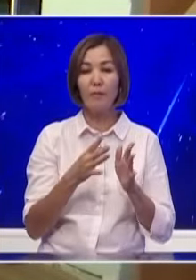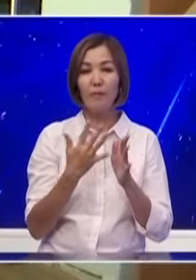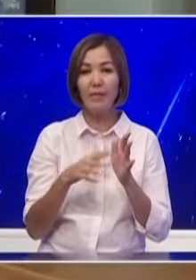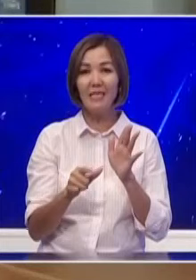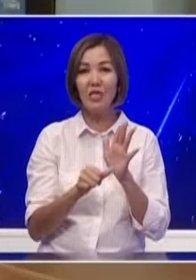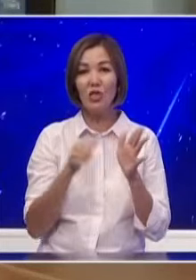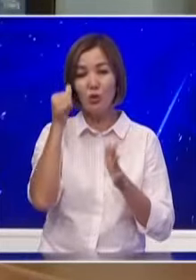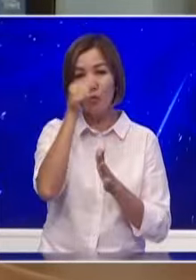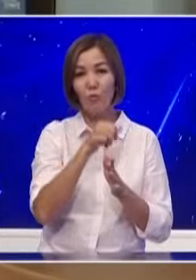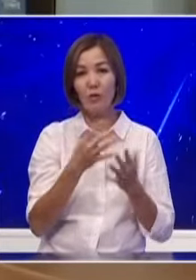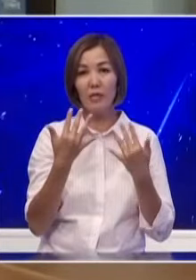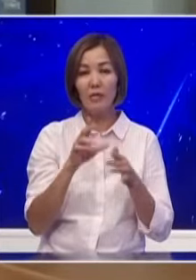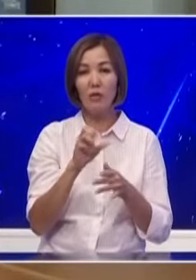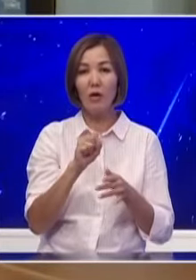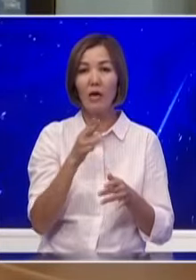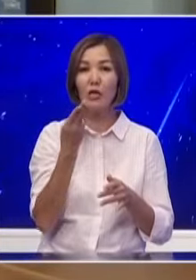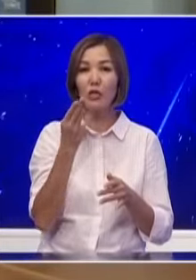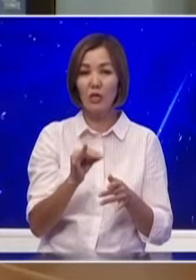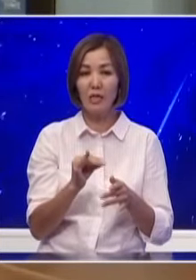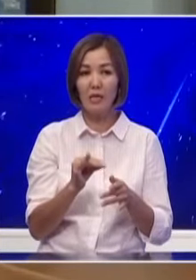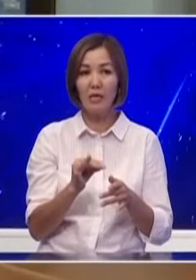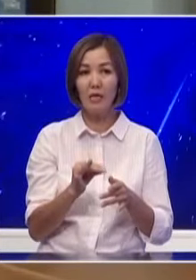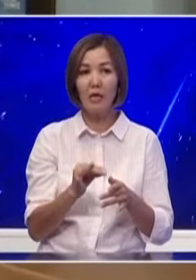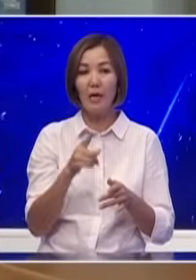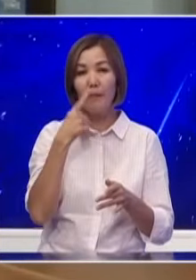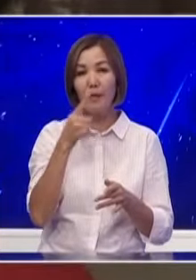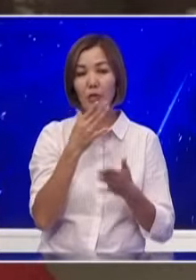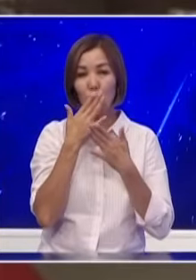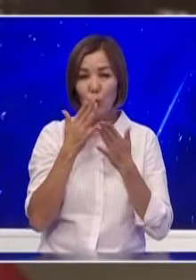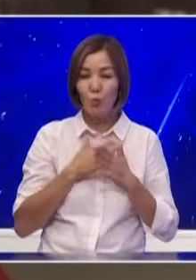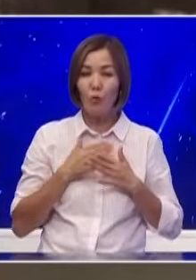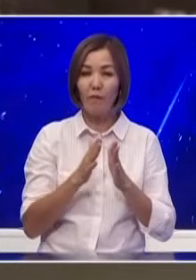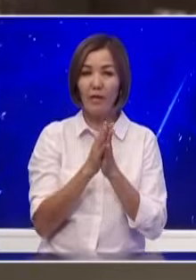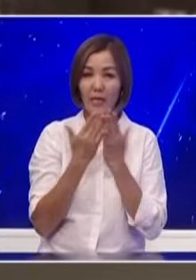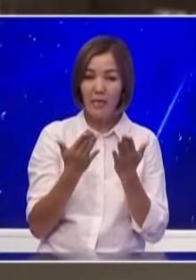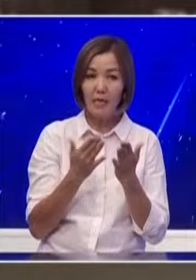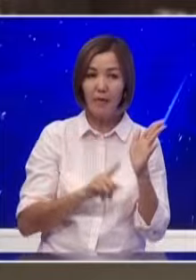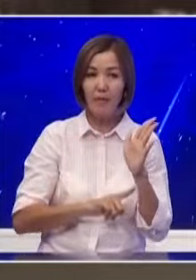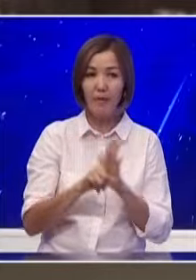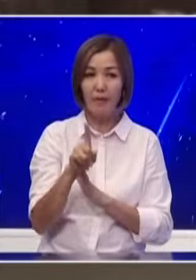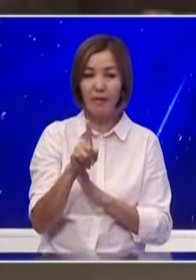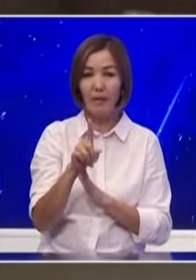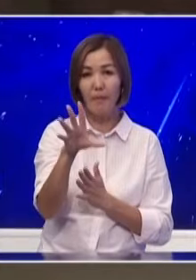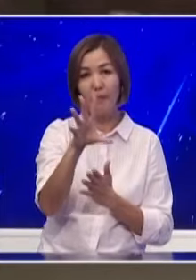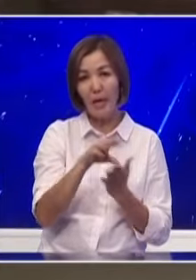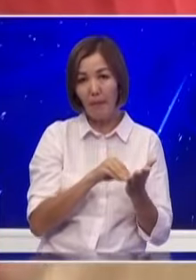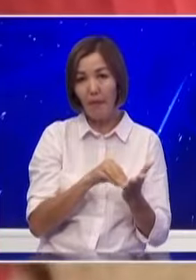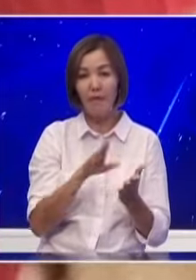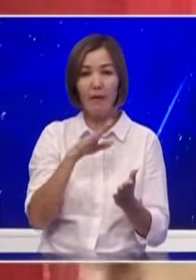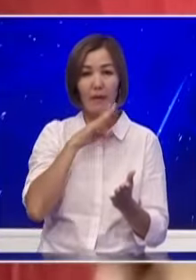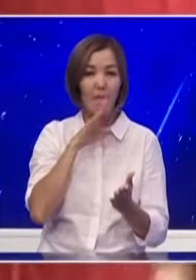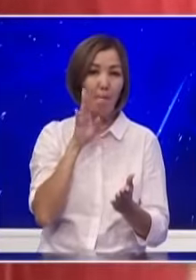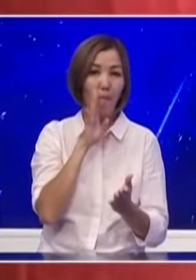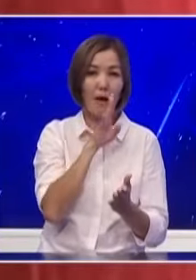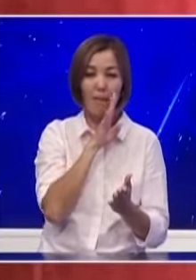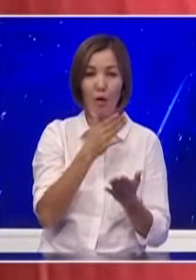году в селе Ахши Илийского района. По словам женщины, страсть и любовь к книгам была благородной, по ее мнению, добродетелью,